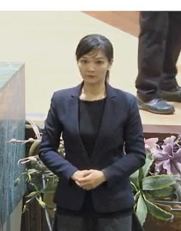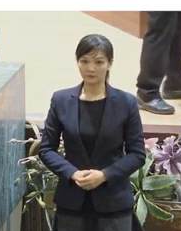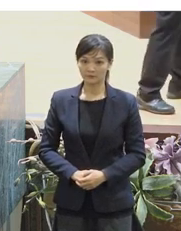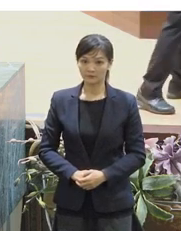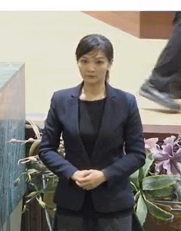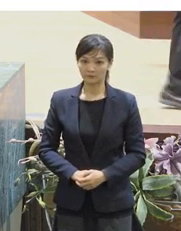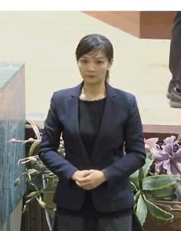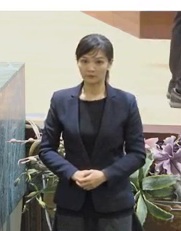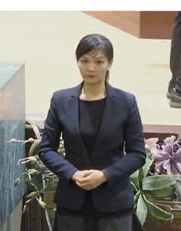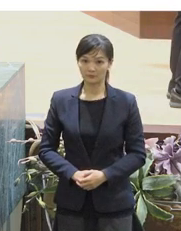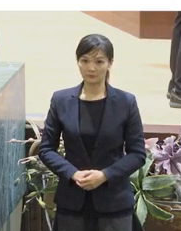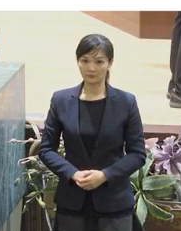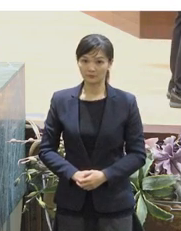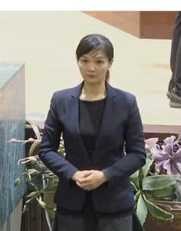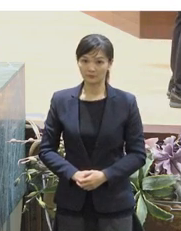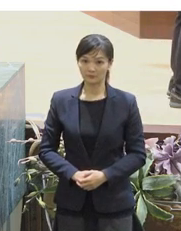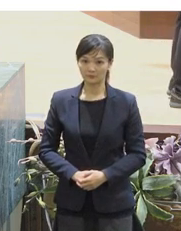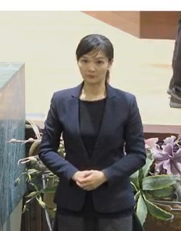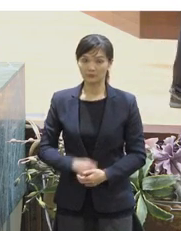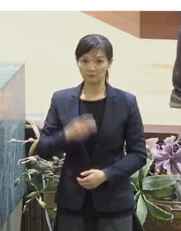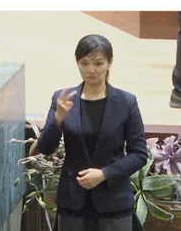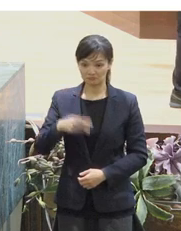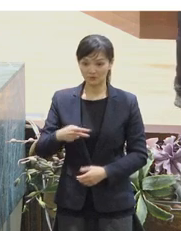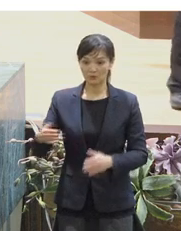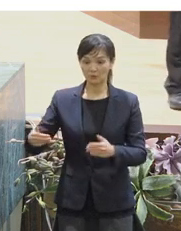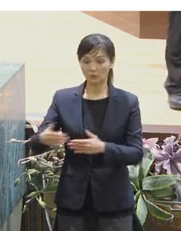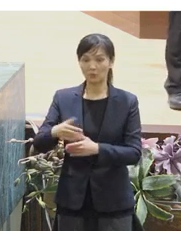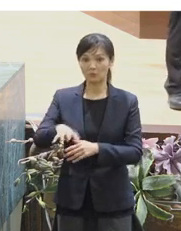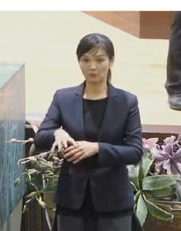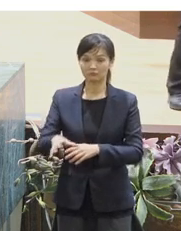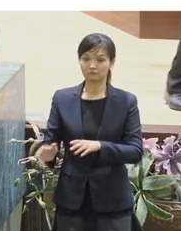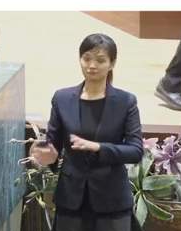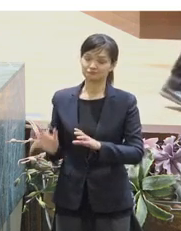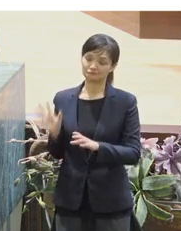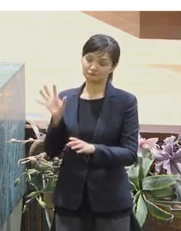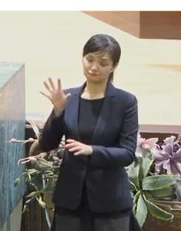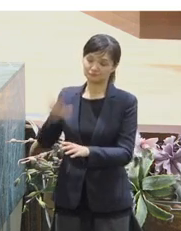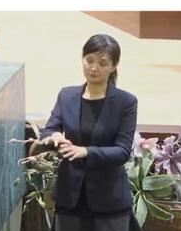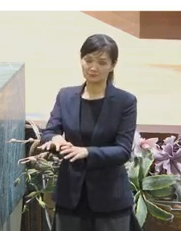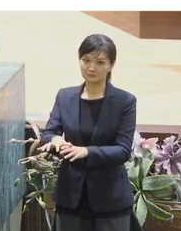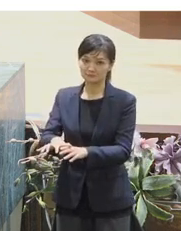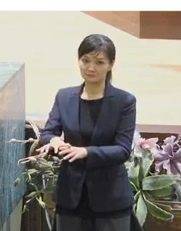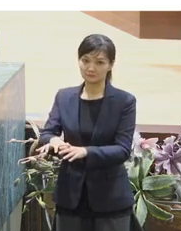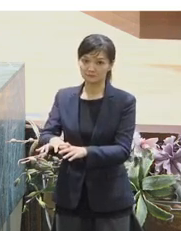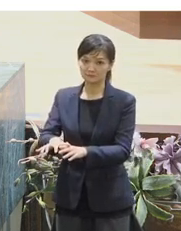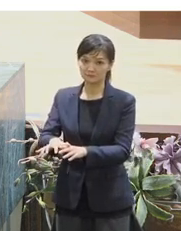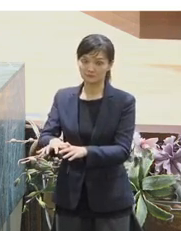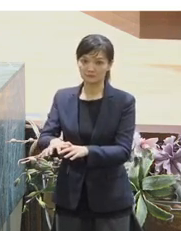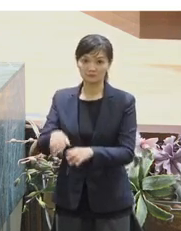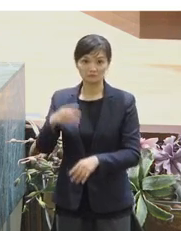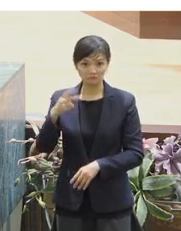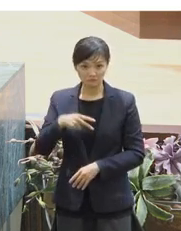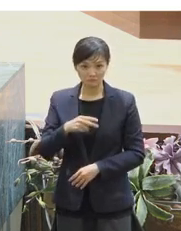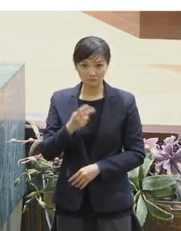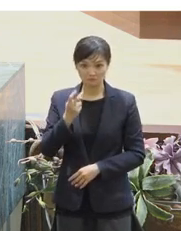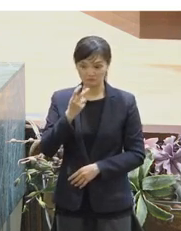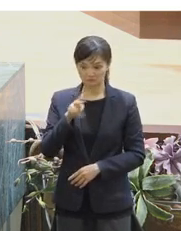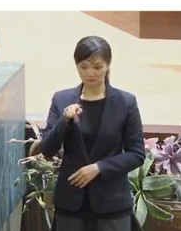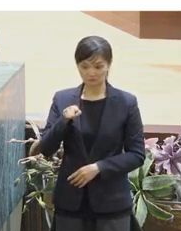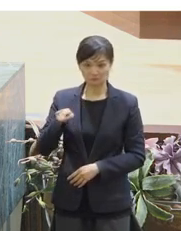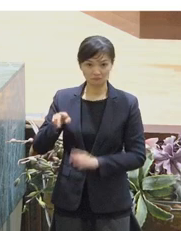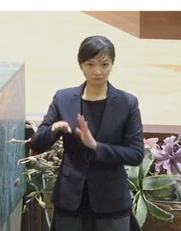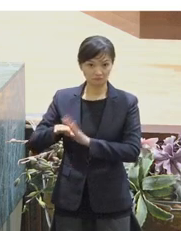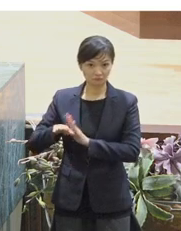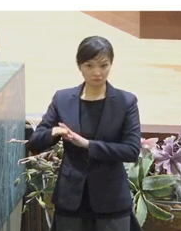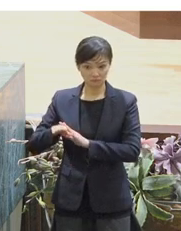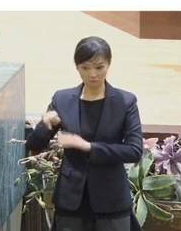搅拌以后，他给他埋在余温，埋在另外一个地方。右边那一块，督察大队还检